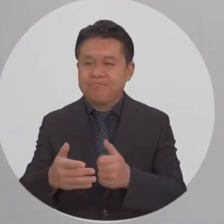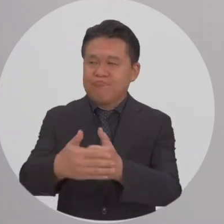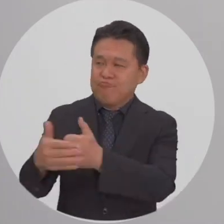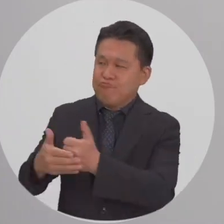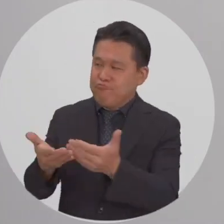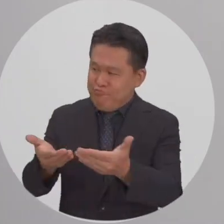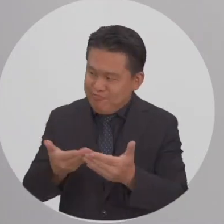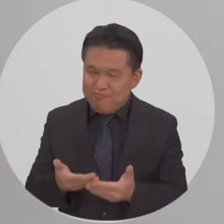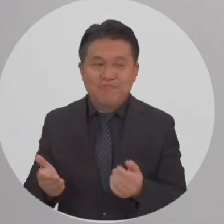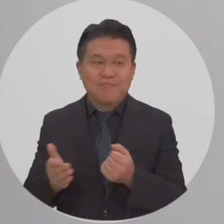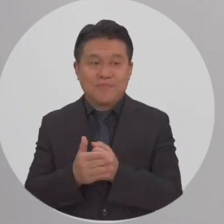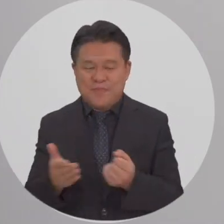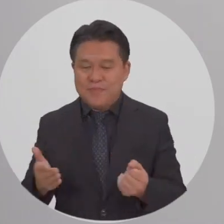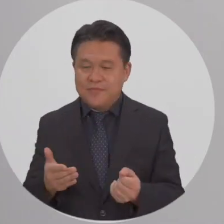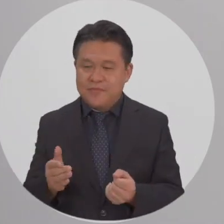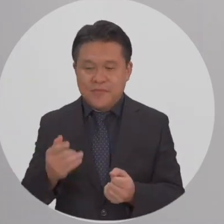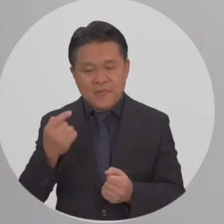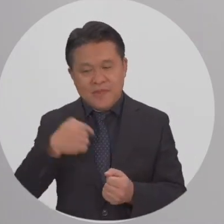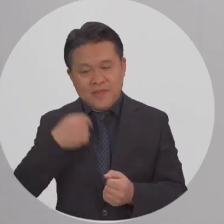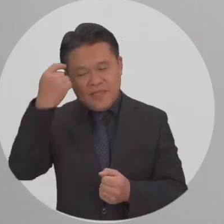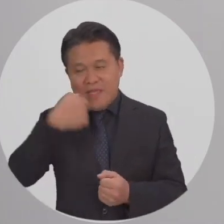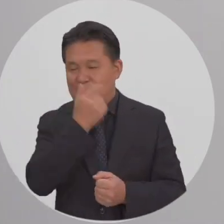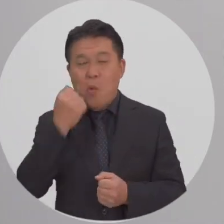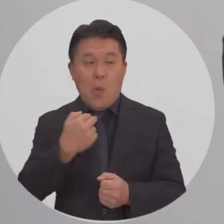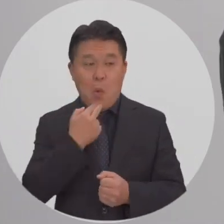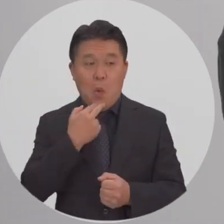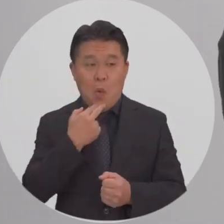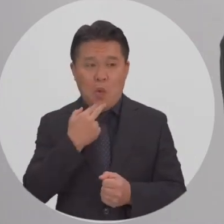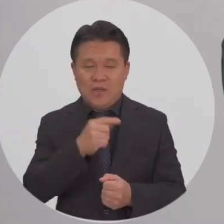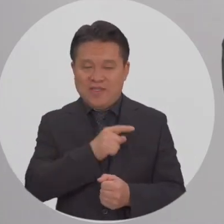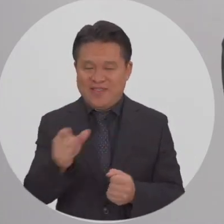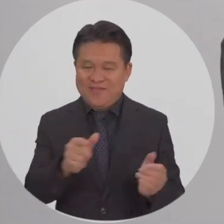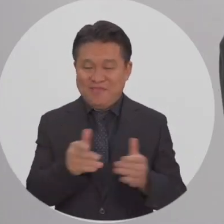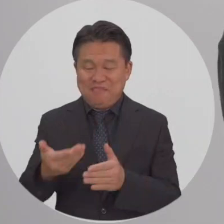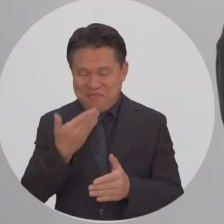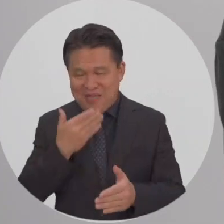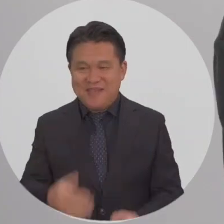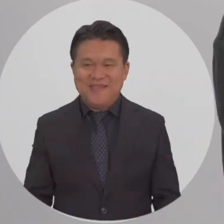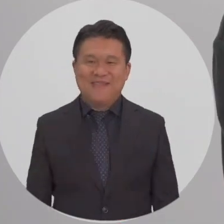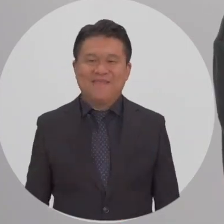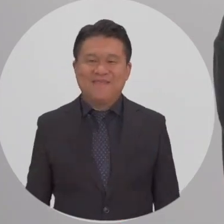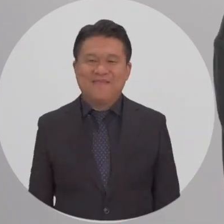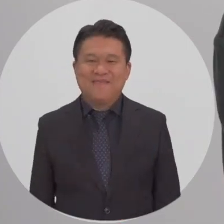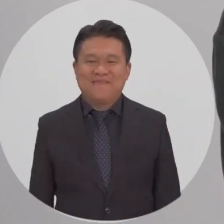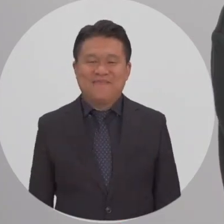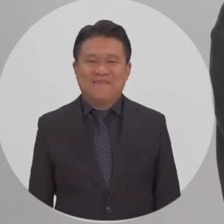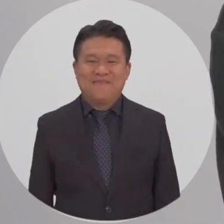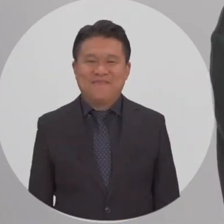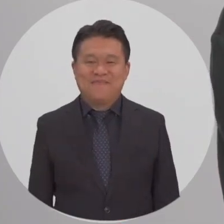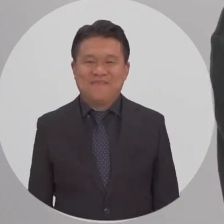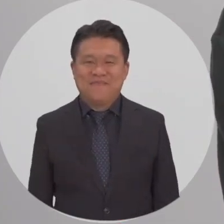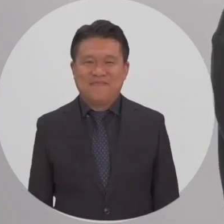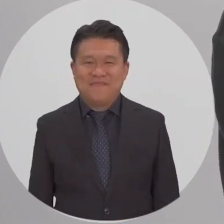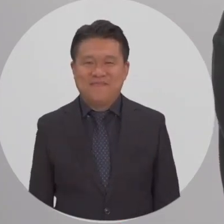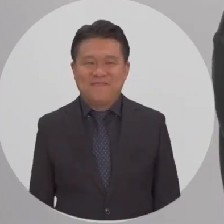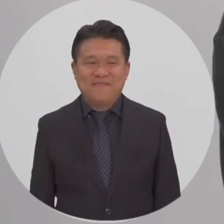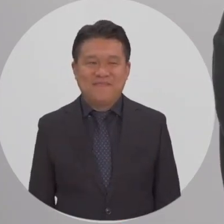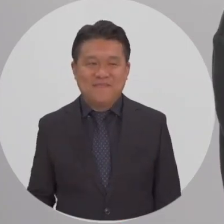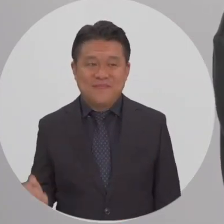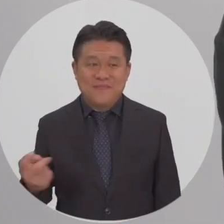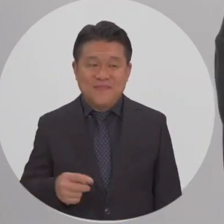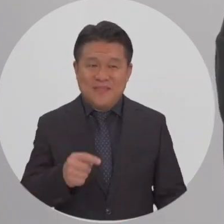통해 부족함 없이 자격증 준비를 할 수 있었습니다. 그리고 시간